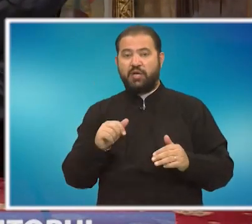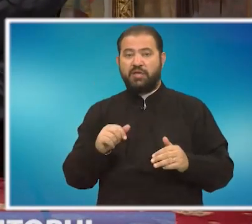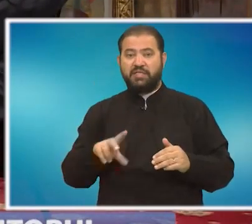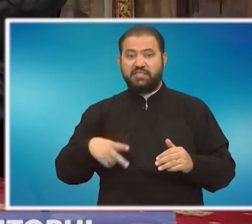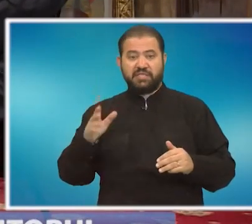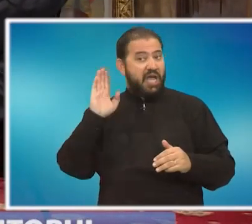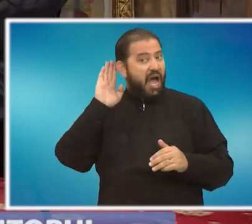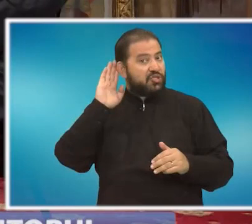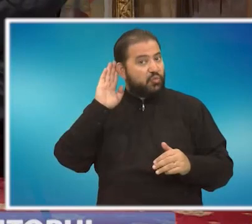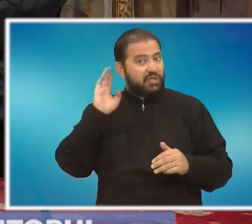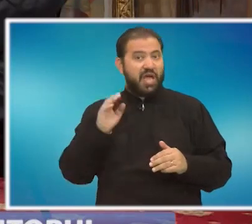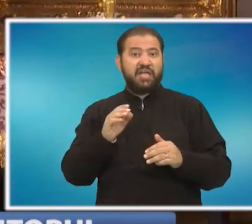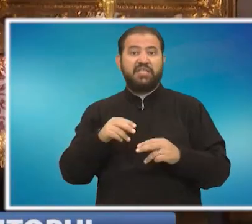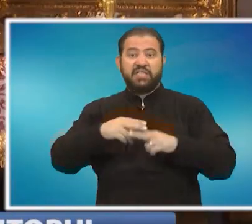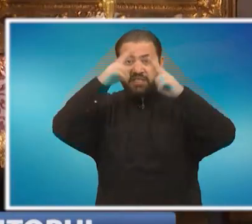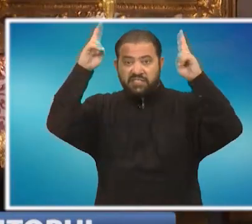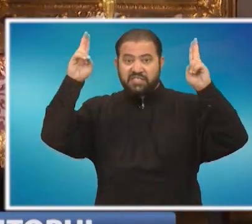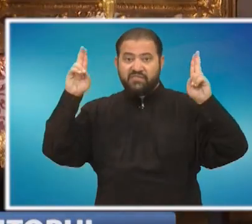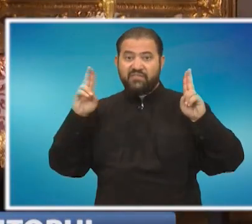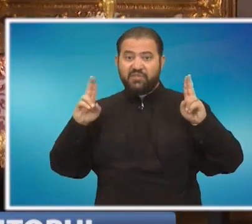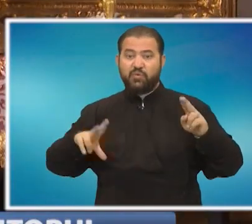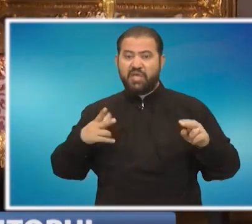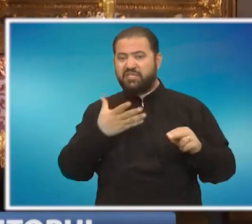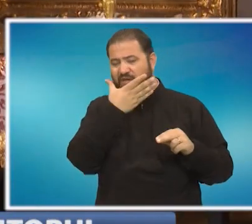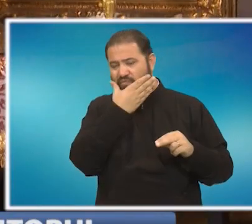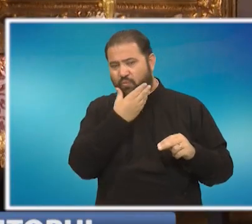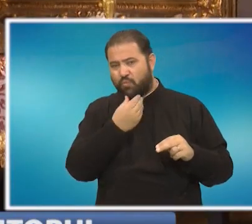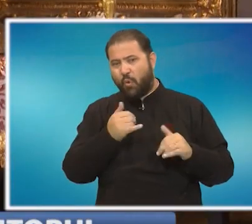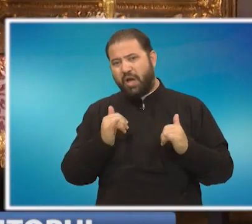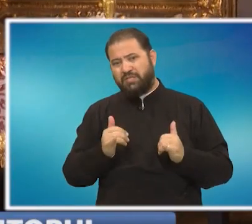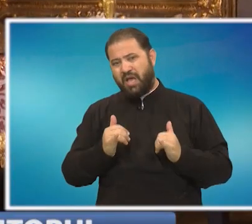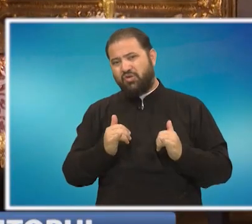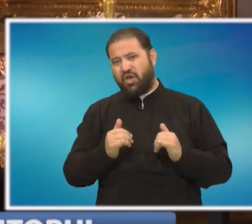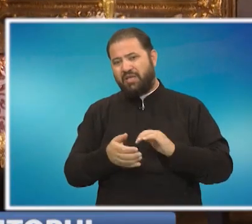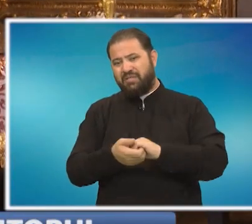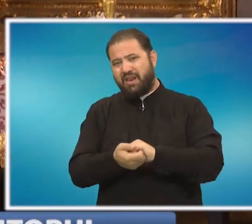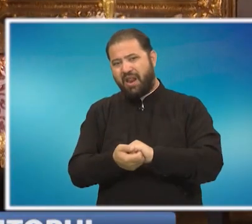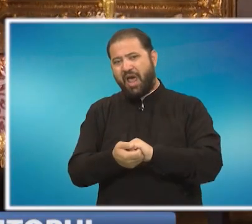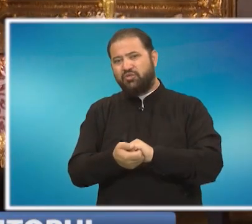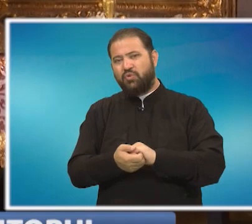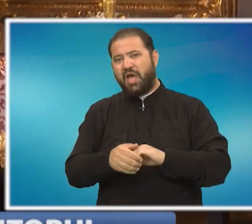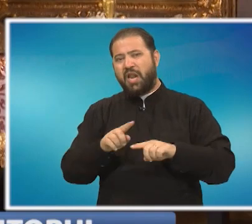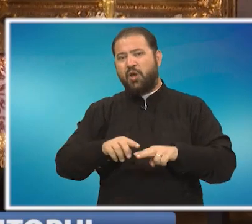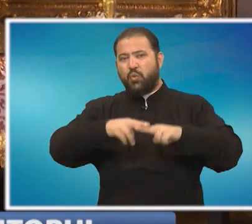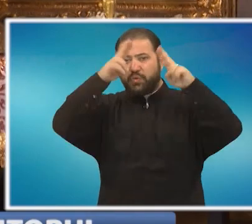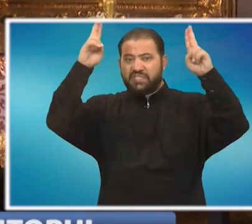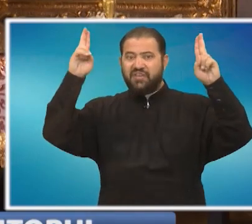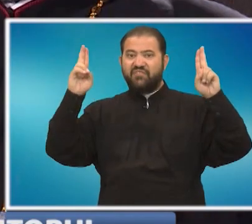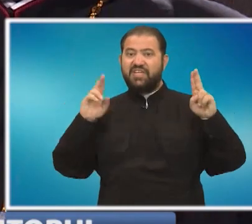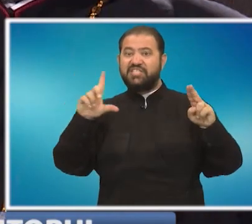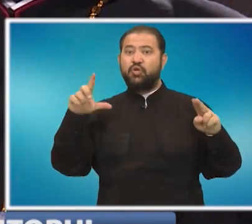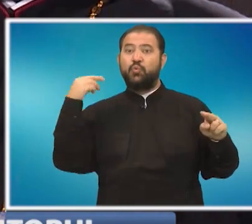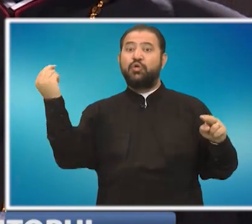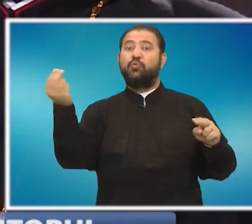ascultător, sfătuitor, povățuitor. E foarte frumoasă această relaționare a noastră cu Sfinții lui Dumnezeu. Dar trebuie